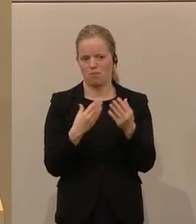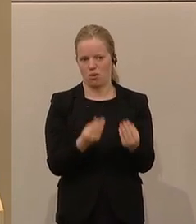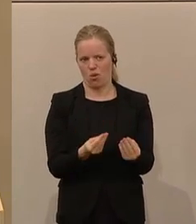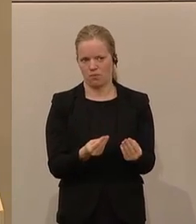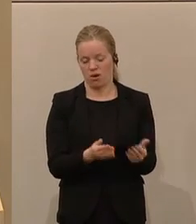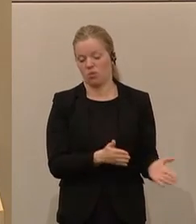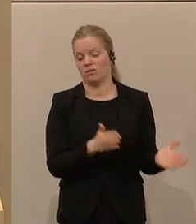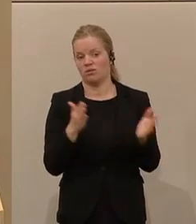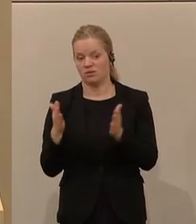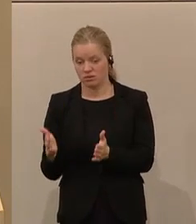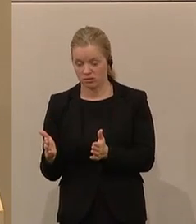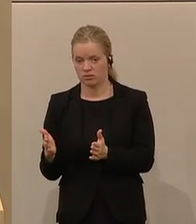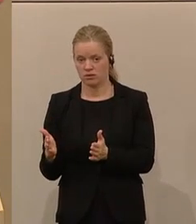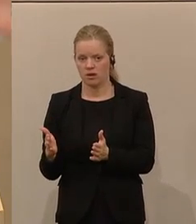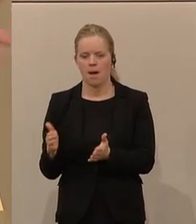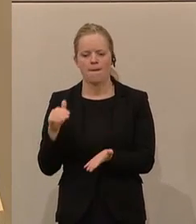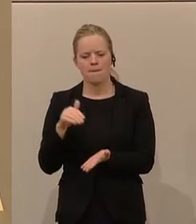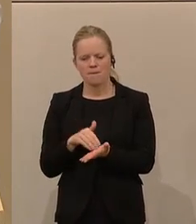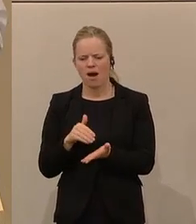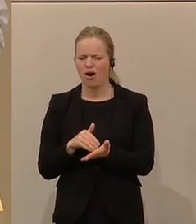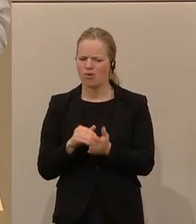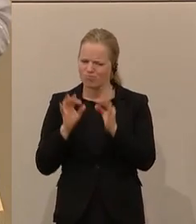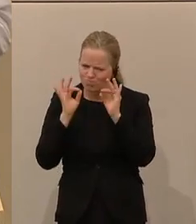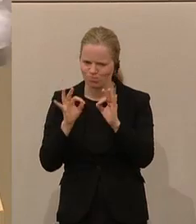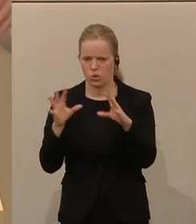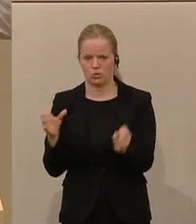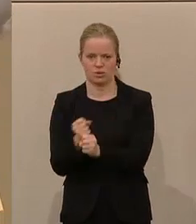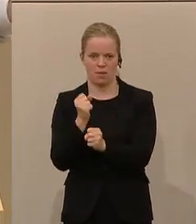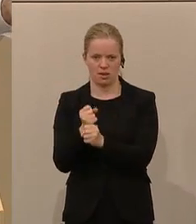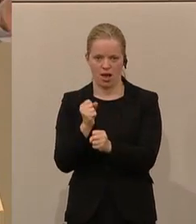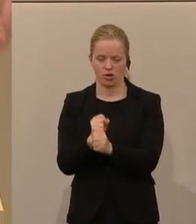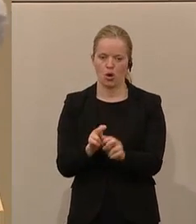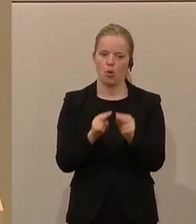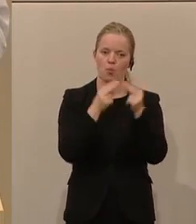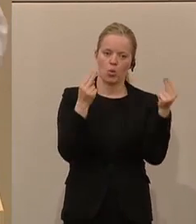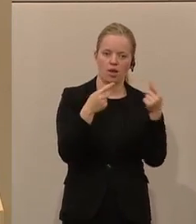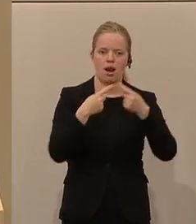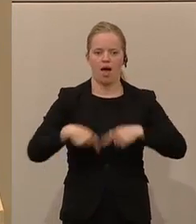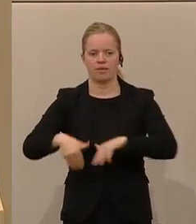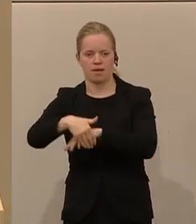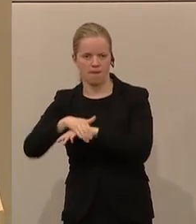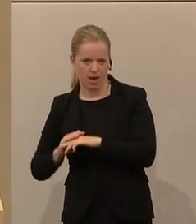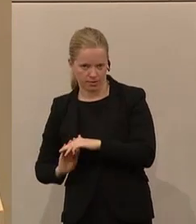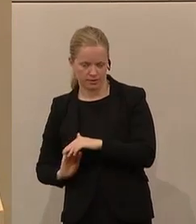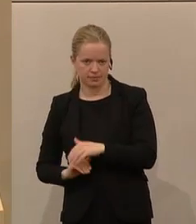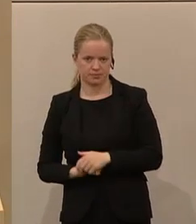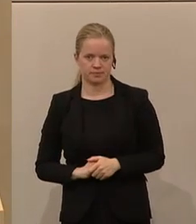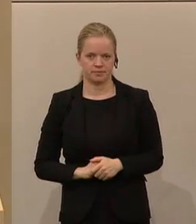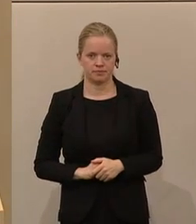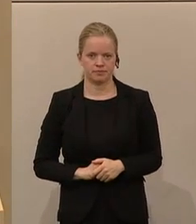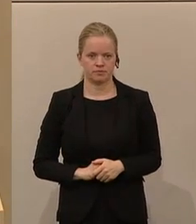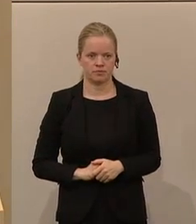das zweite ist, man braucht eine intensive Zusammenarbeit zwischen Bund, Ländern und Gemeinden. Und